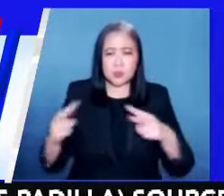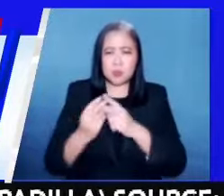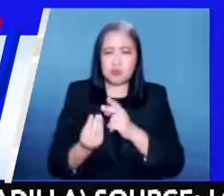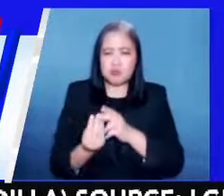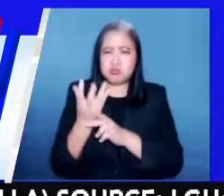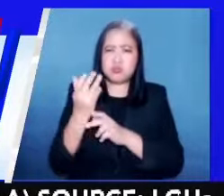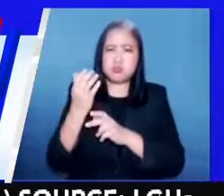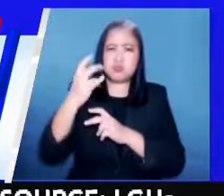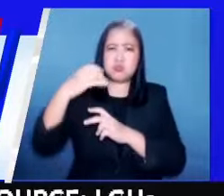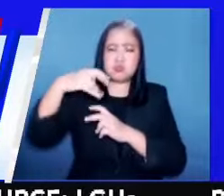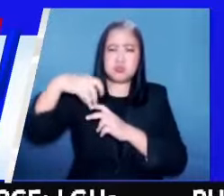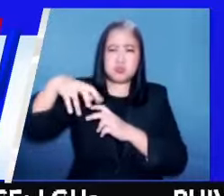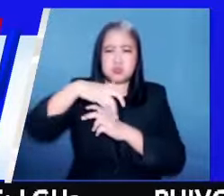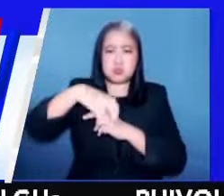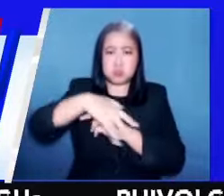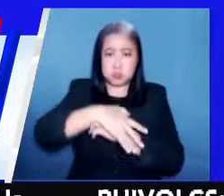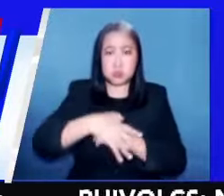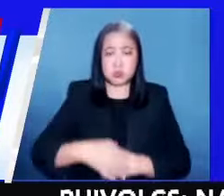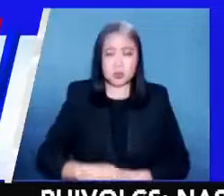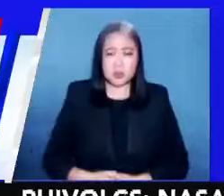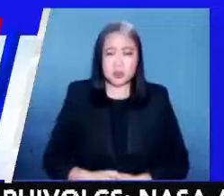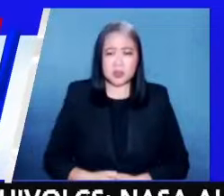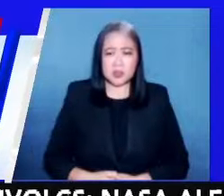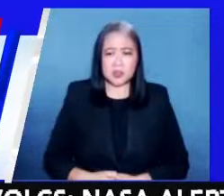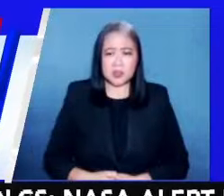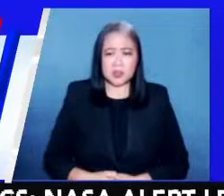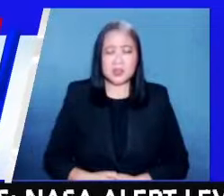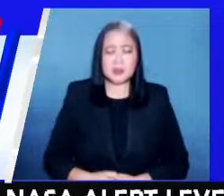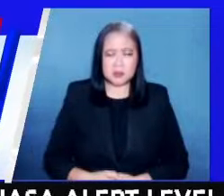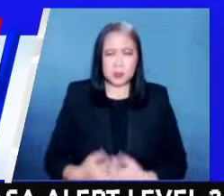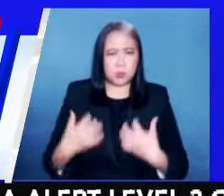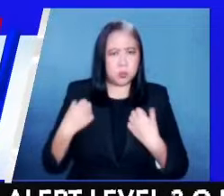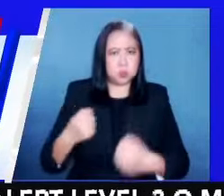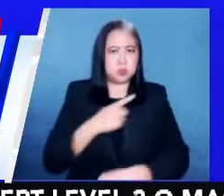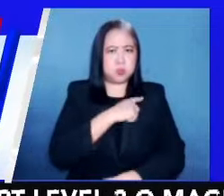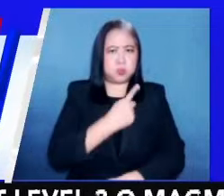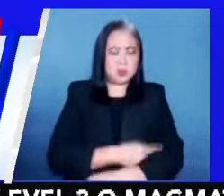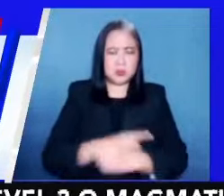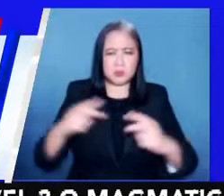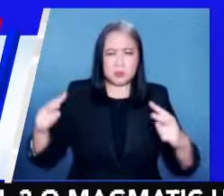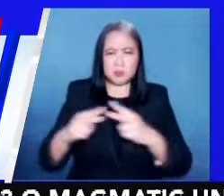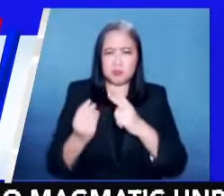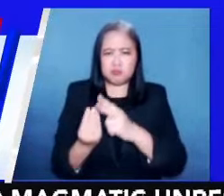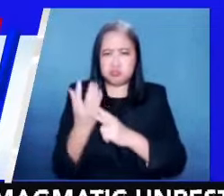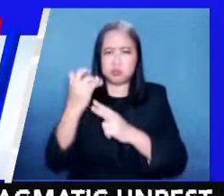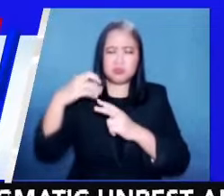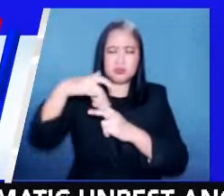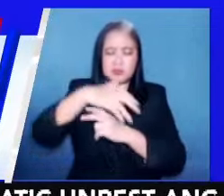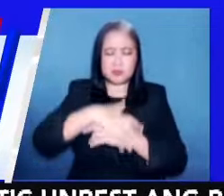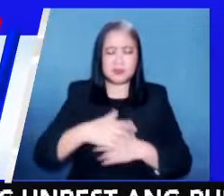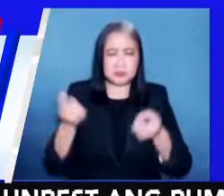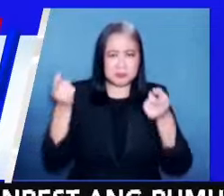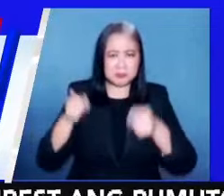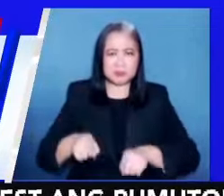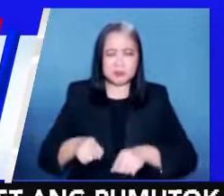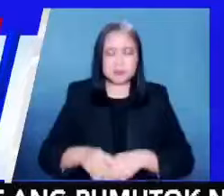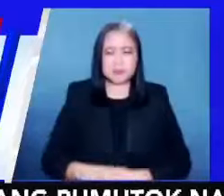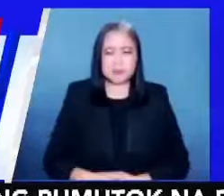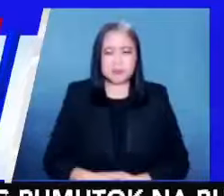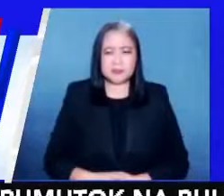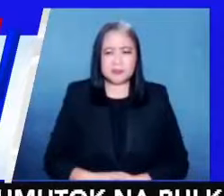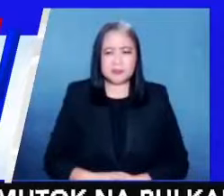um a strong explosion kahapon ang nangyari and Uh so far After